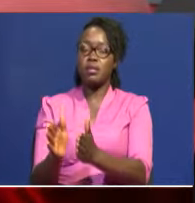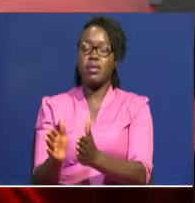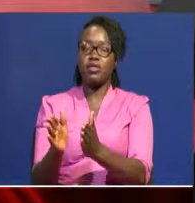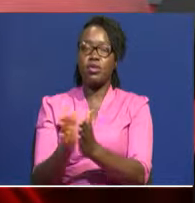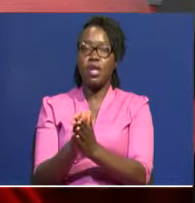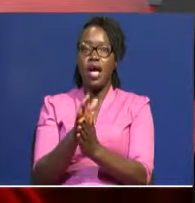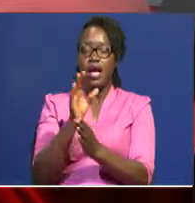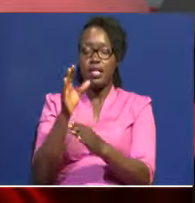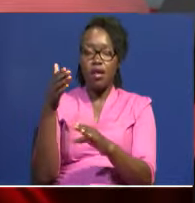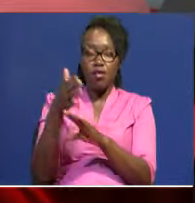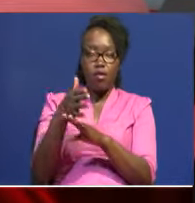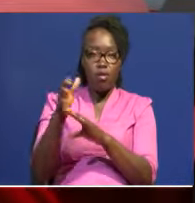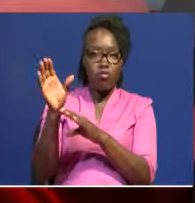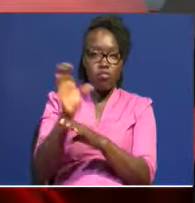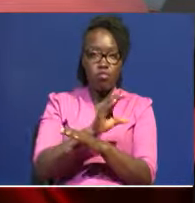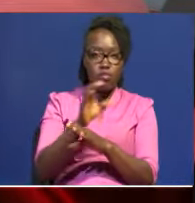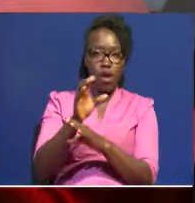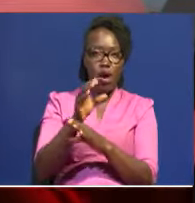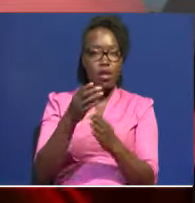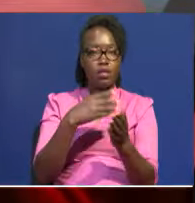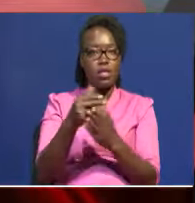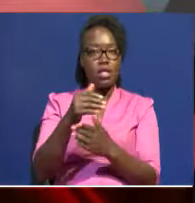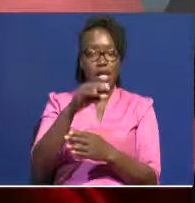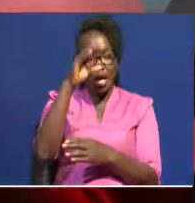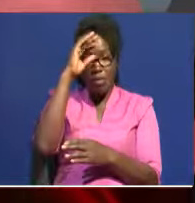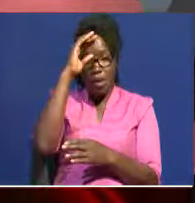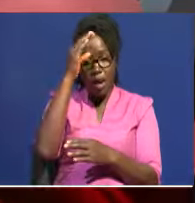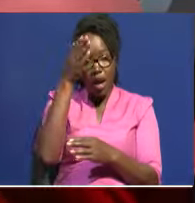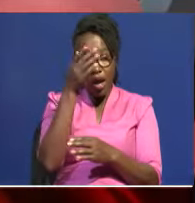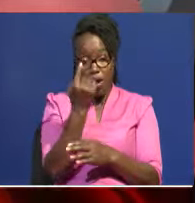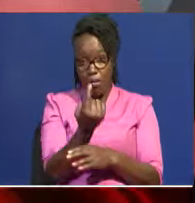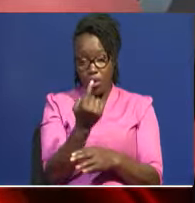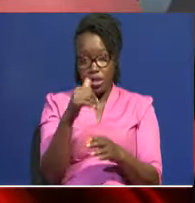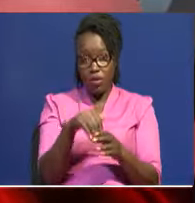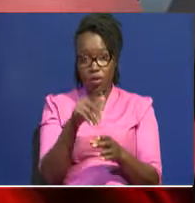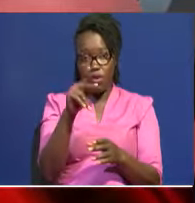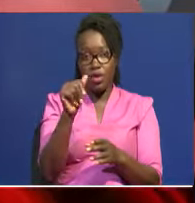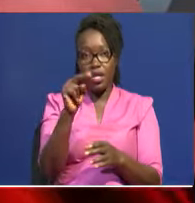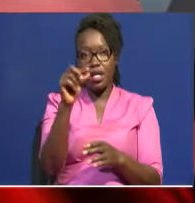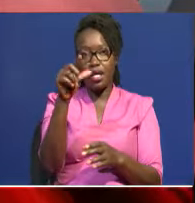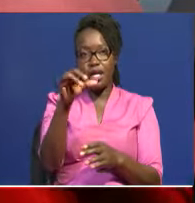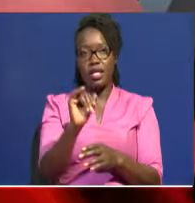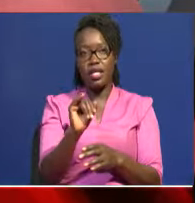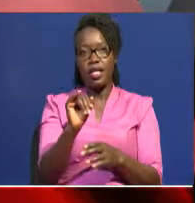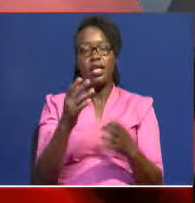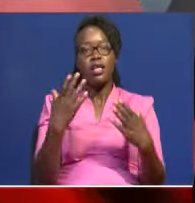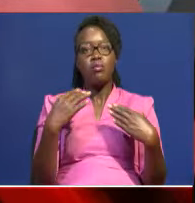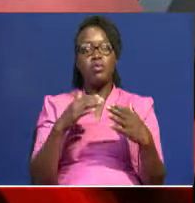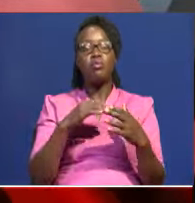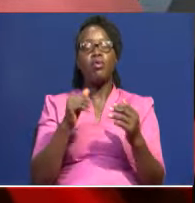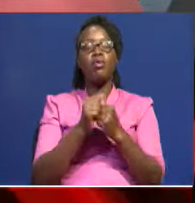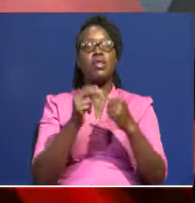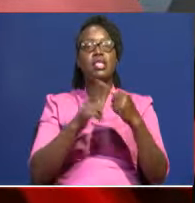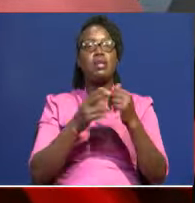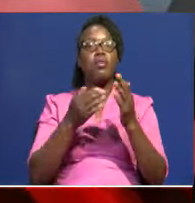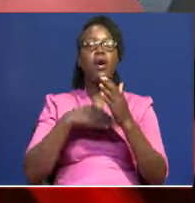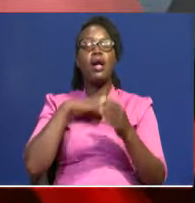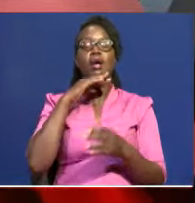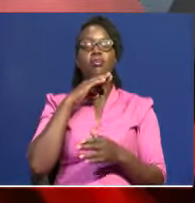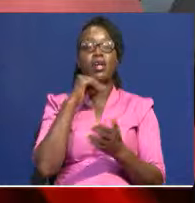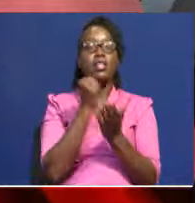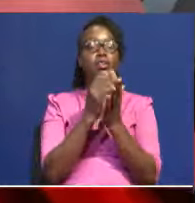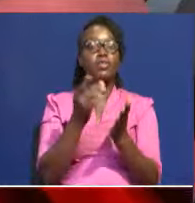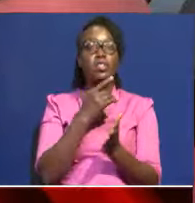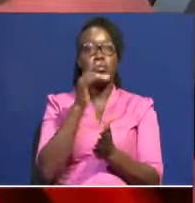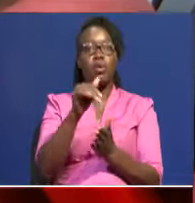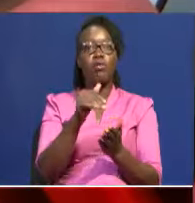hiyo haramu baadaye iliuzwa kwa baa moja katika eneo la Kangai ambapo ilisababisha vifo vya watu 17. Maafisa hao